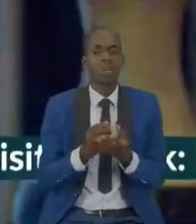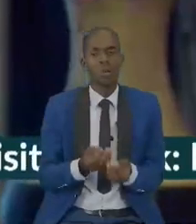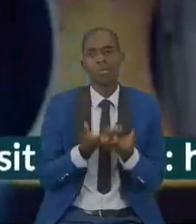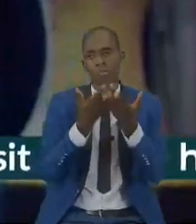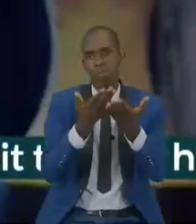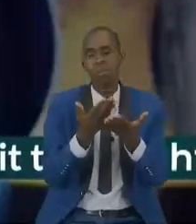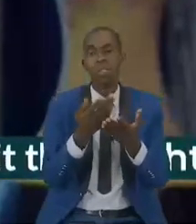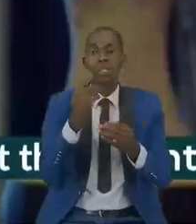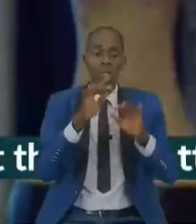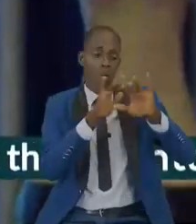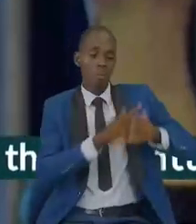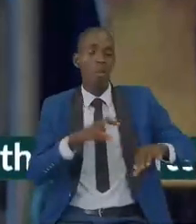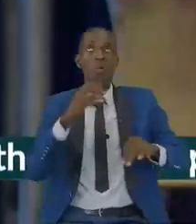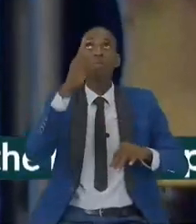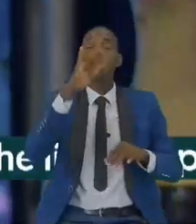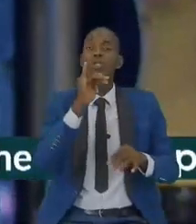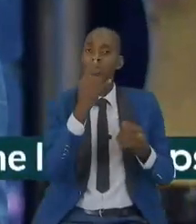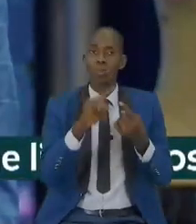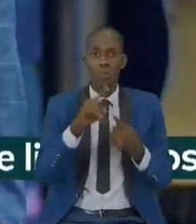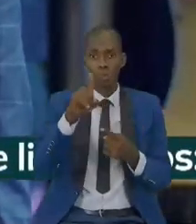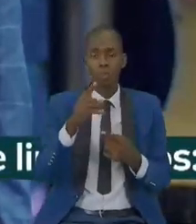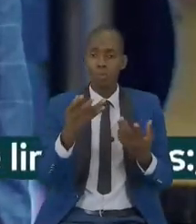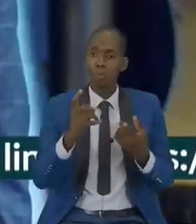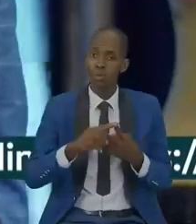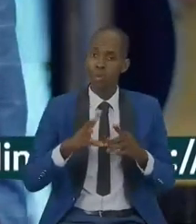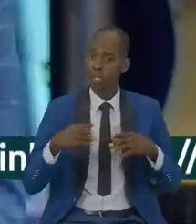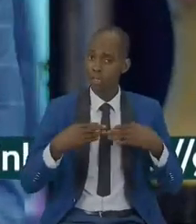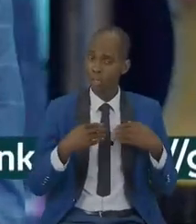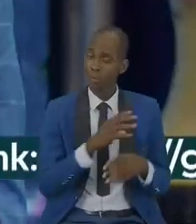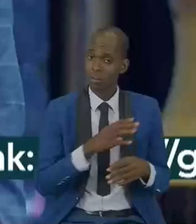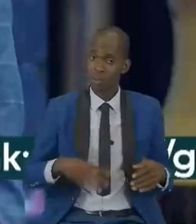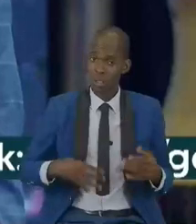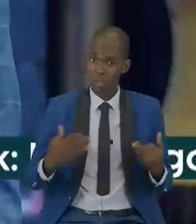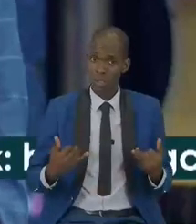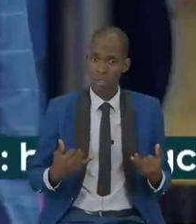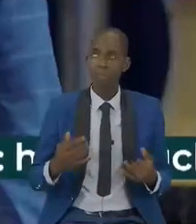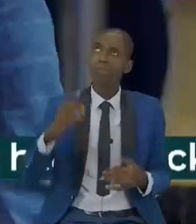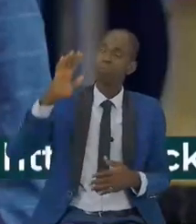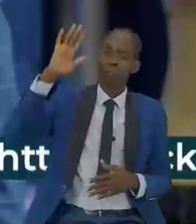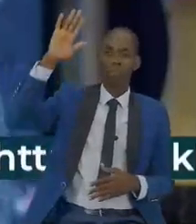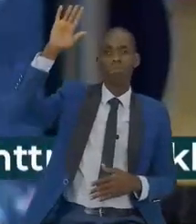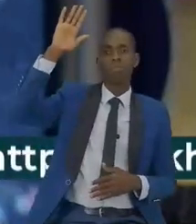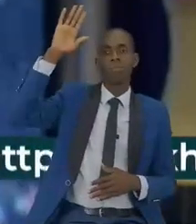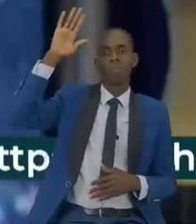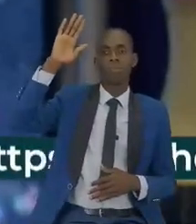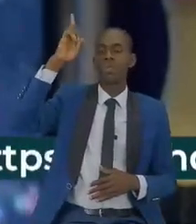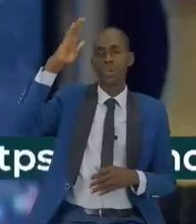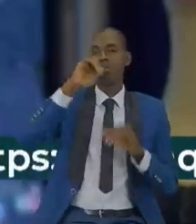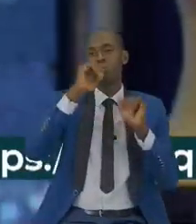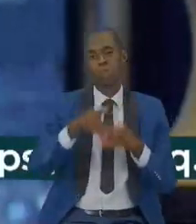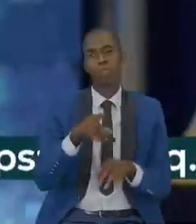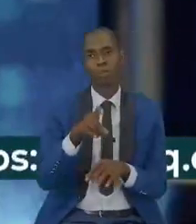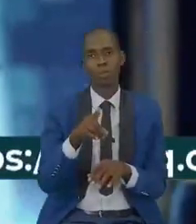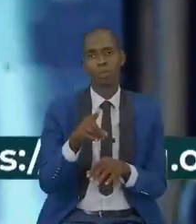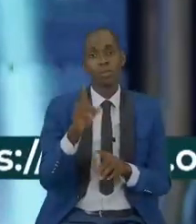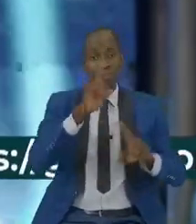que tu te trouves, la miséricorde de Dieu est là pour toi. Lève la main où que tu te trouves. Que Dieu te